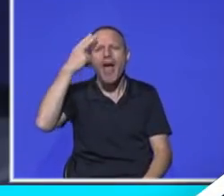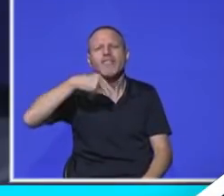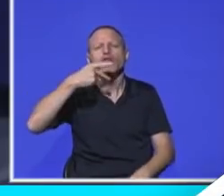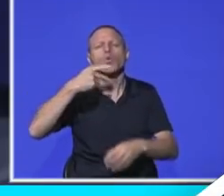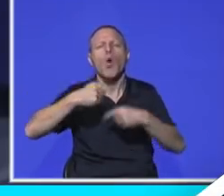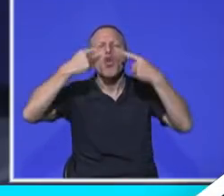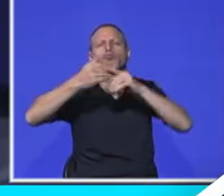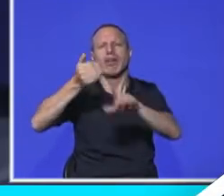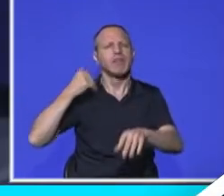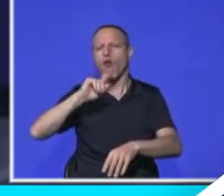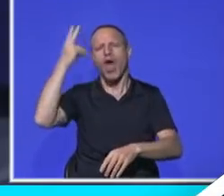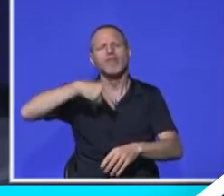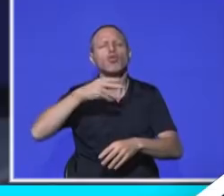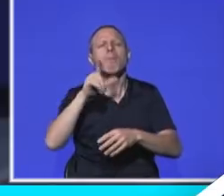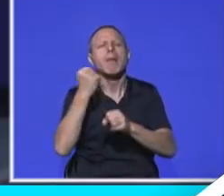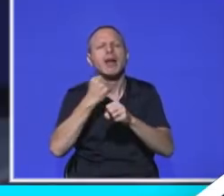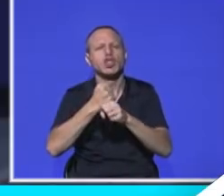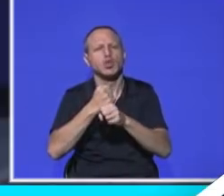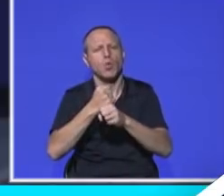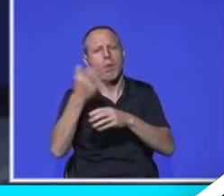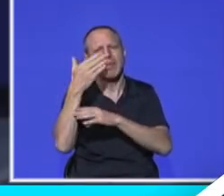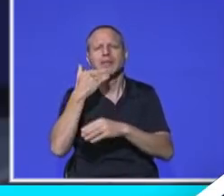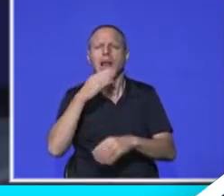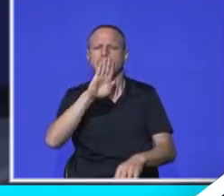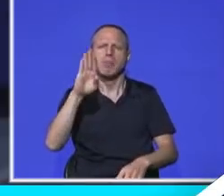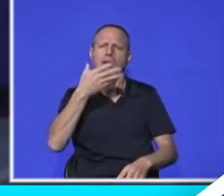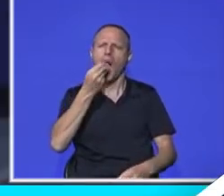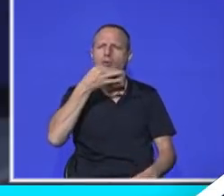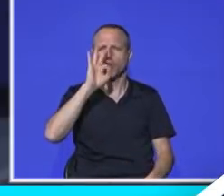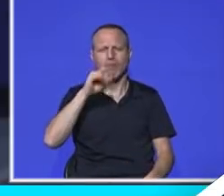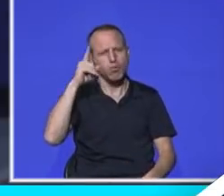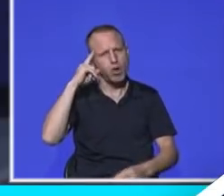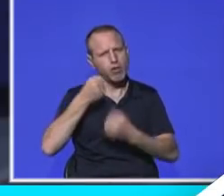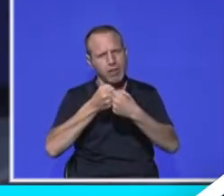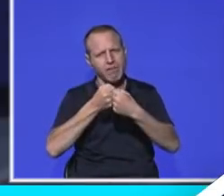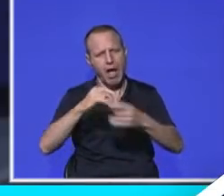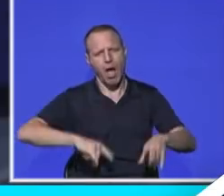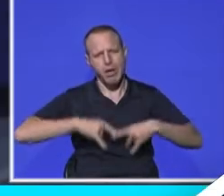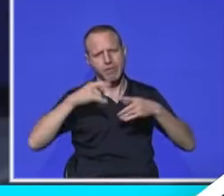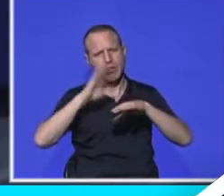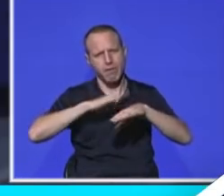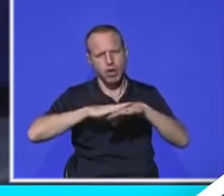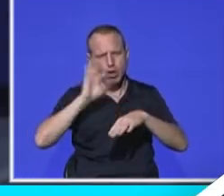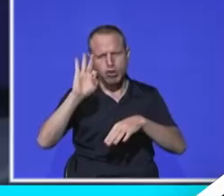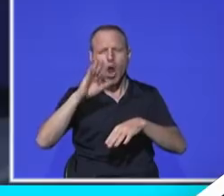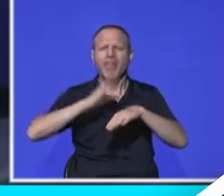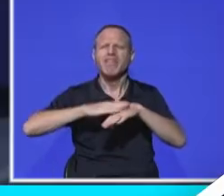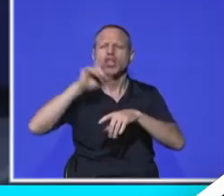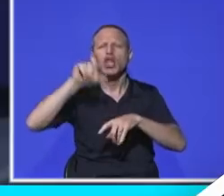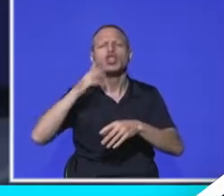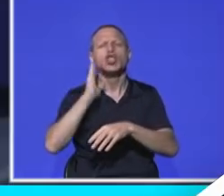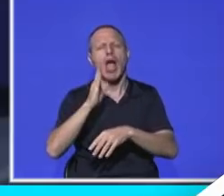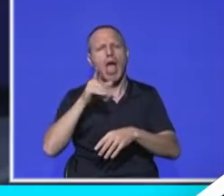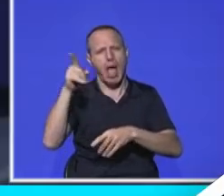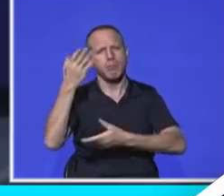למדינת ישראל. נתניהו הרבה יותר טוב מהם. כי נתניהו יודע שהוא נאבק על חייו, שתפקידו הוא תפקיד האיש הרע. הם